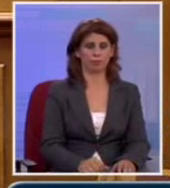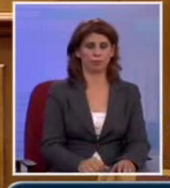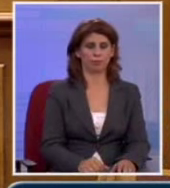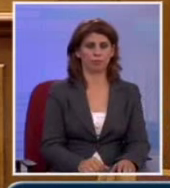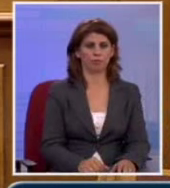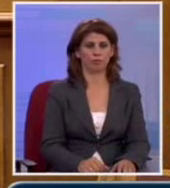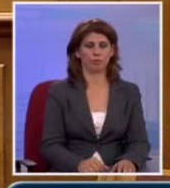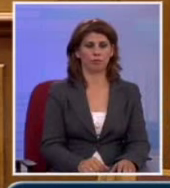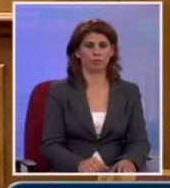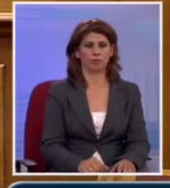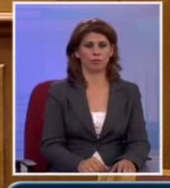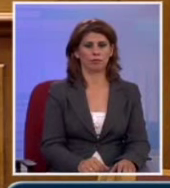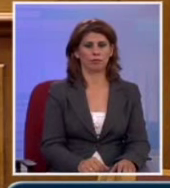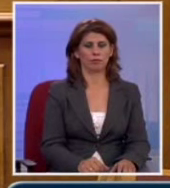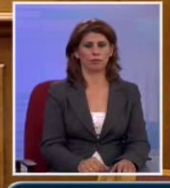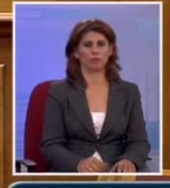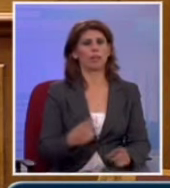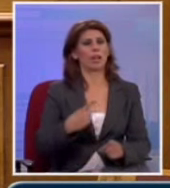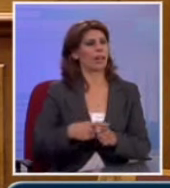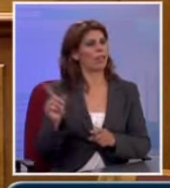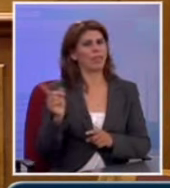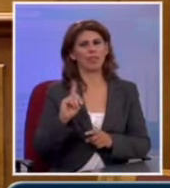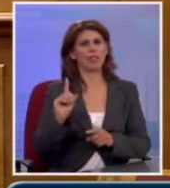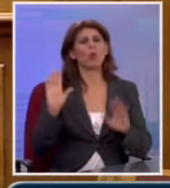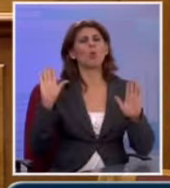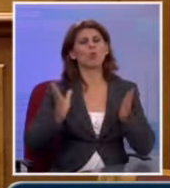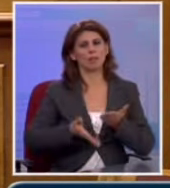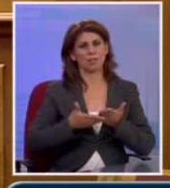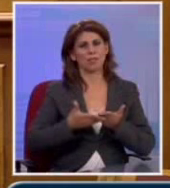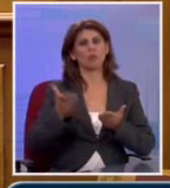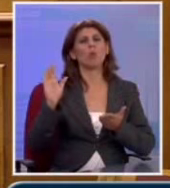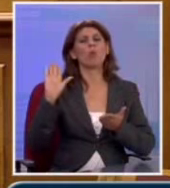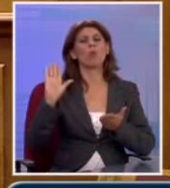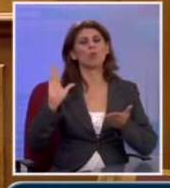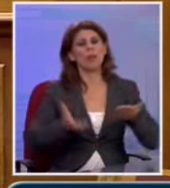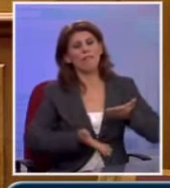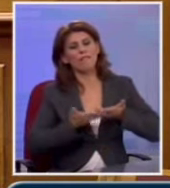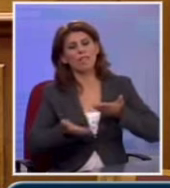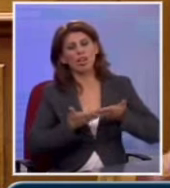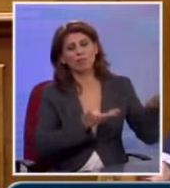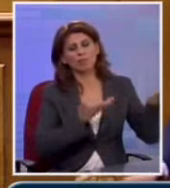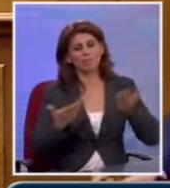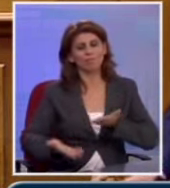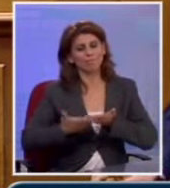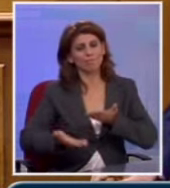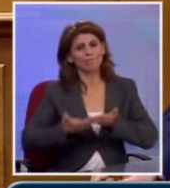Η Ελλάδα δεν είναι ούτε επισκέπτης ούτε φιλοξενούμενος στο ευρωπαϊκό